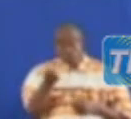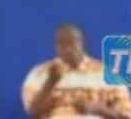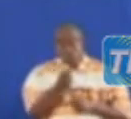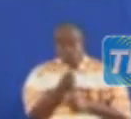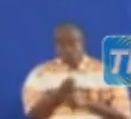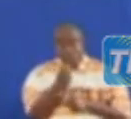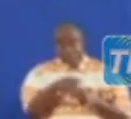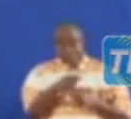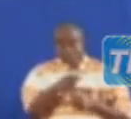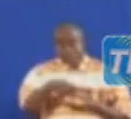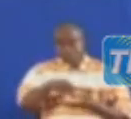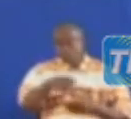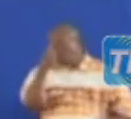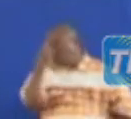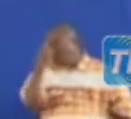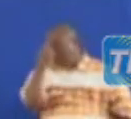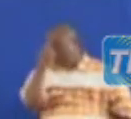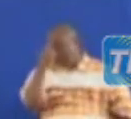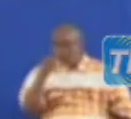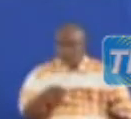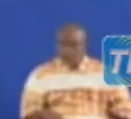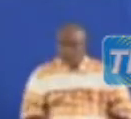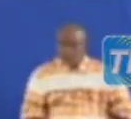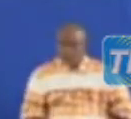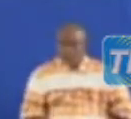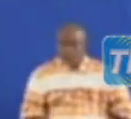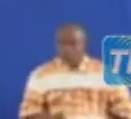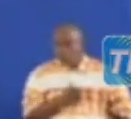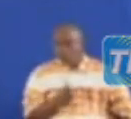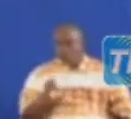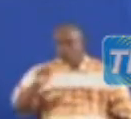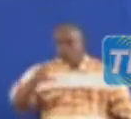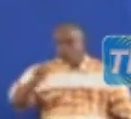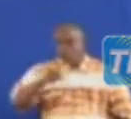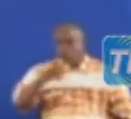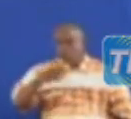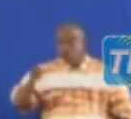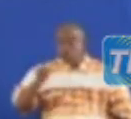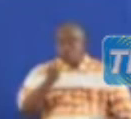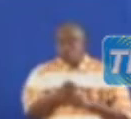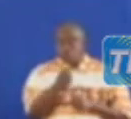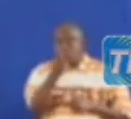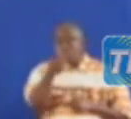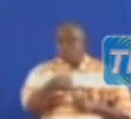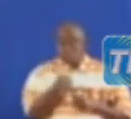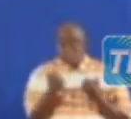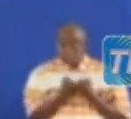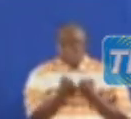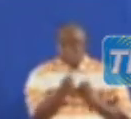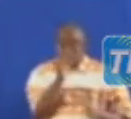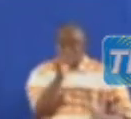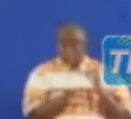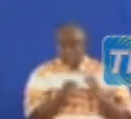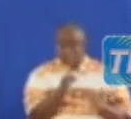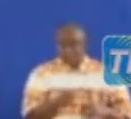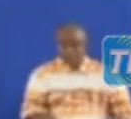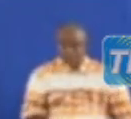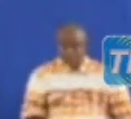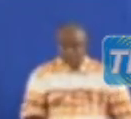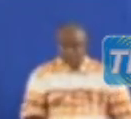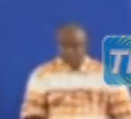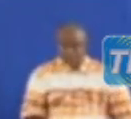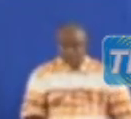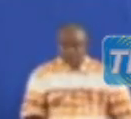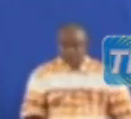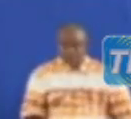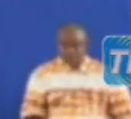yameshafanyika katika jiji la Dodoma kwa upande wa Ilazo, ambapo kilomita 1 imejengwa na kukamilika. Faida